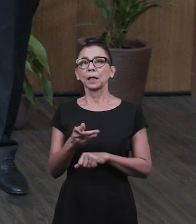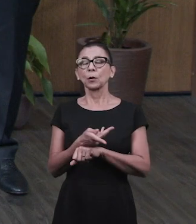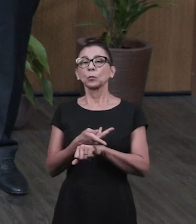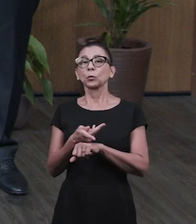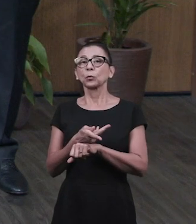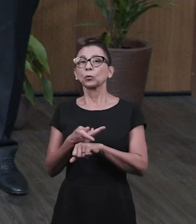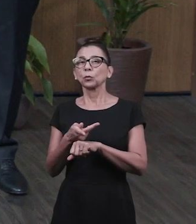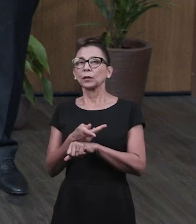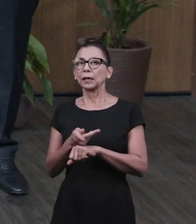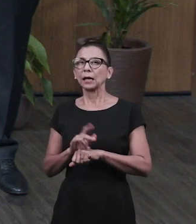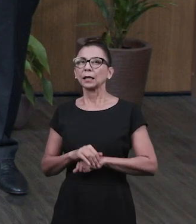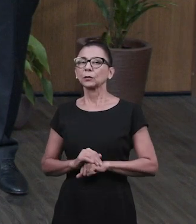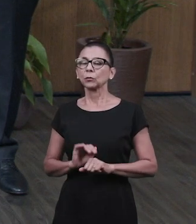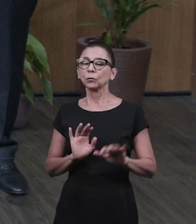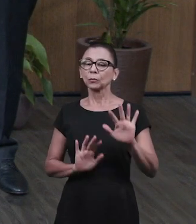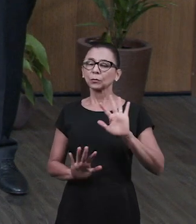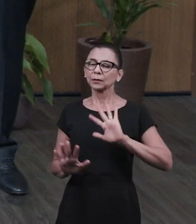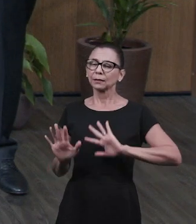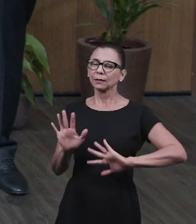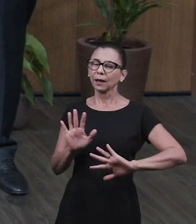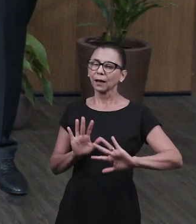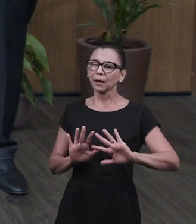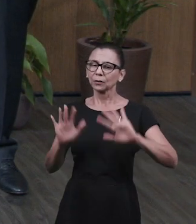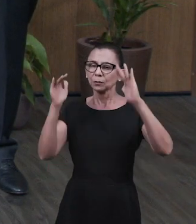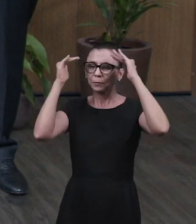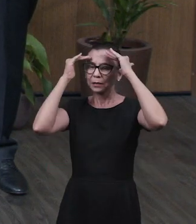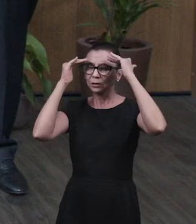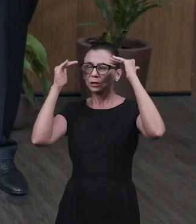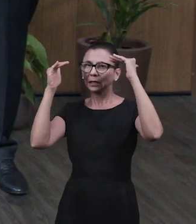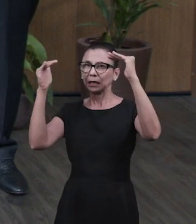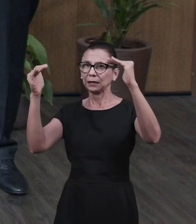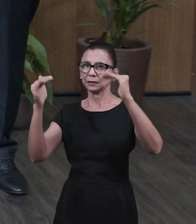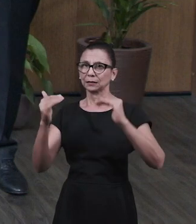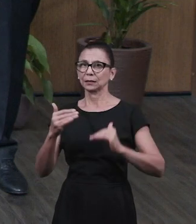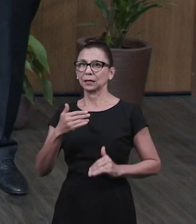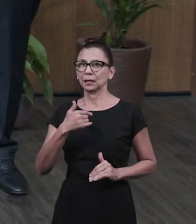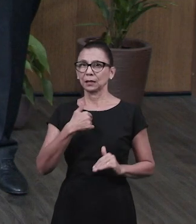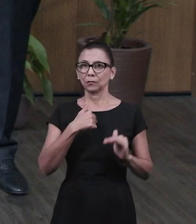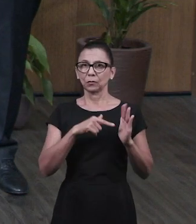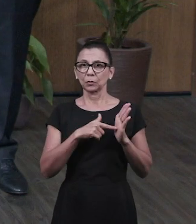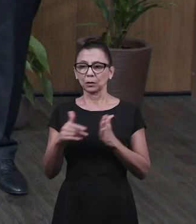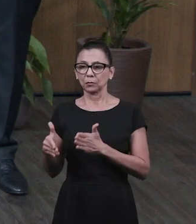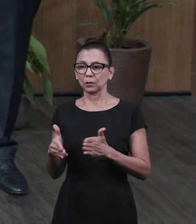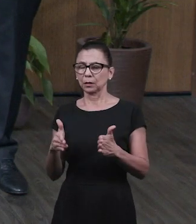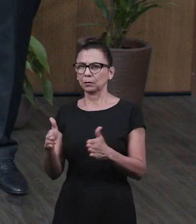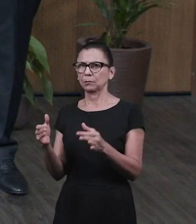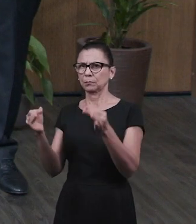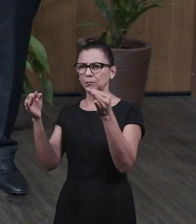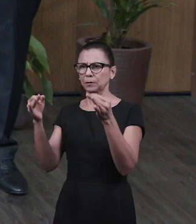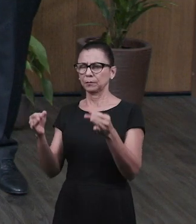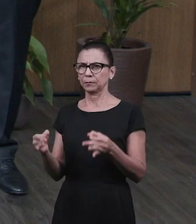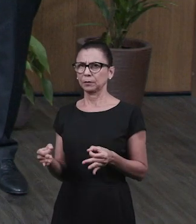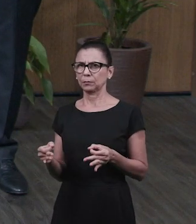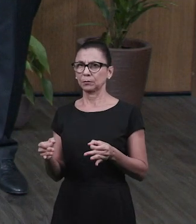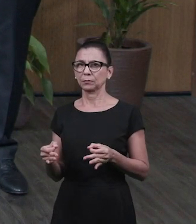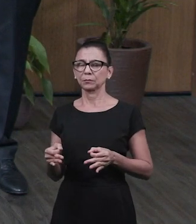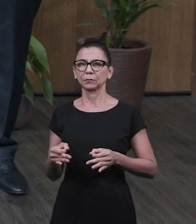Recherchez avec zèle et je vous montrerai un chemin plus